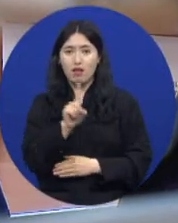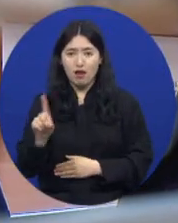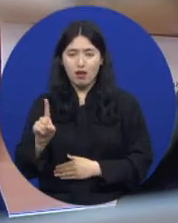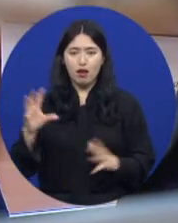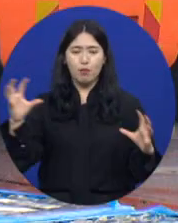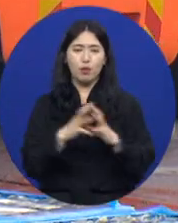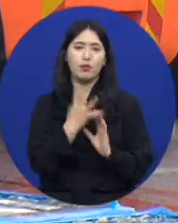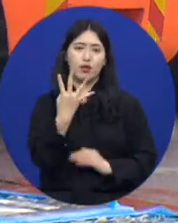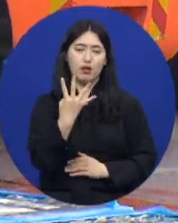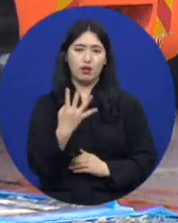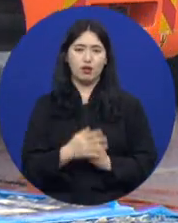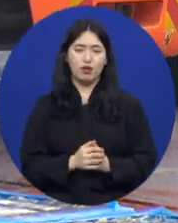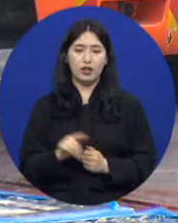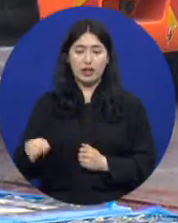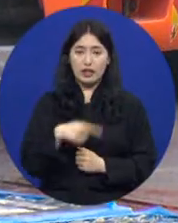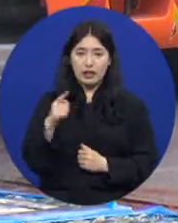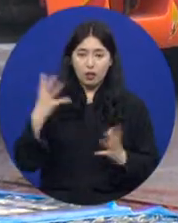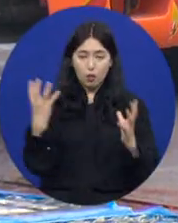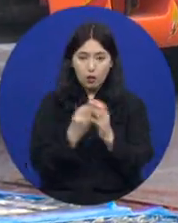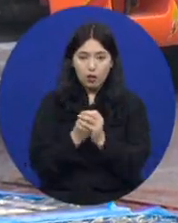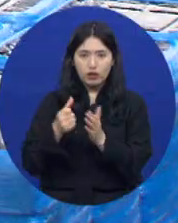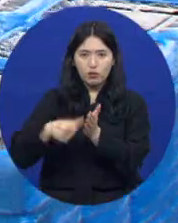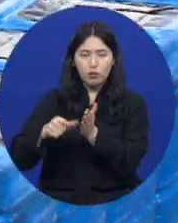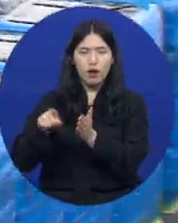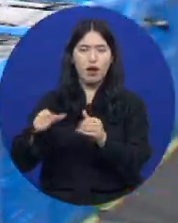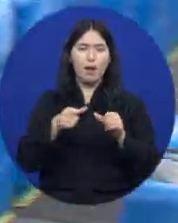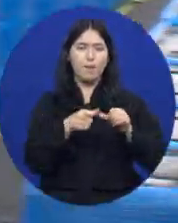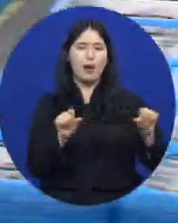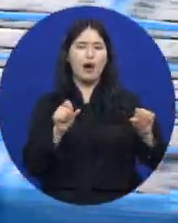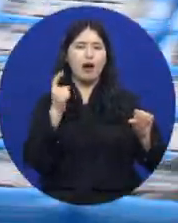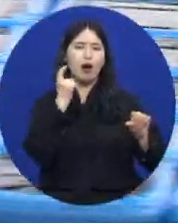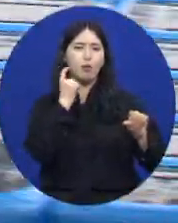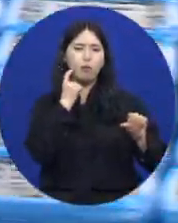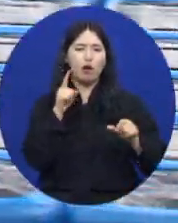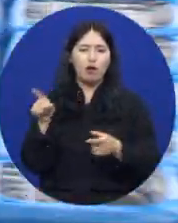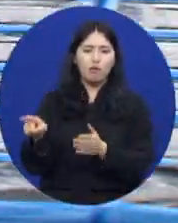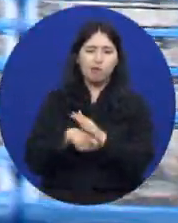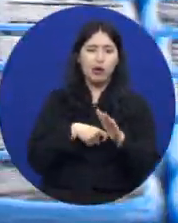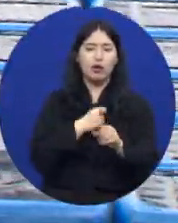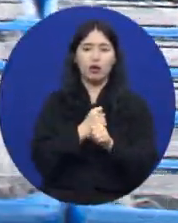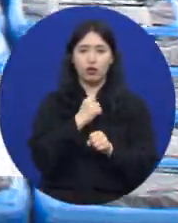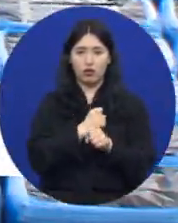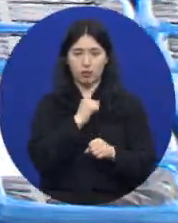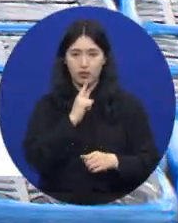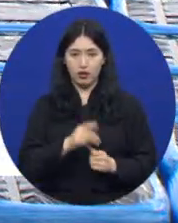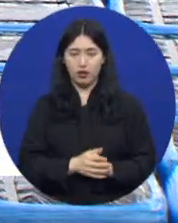4명. 이들은 생산된 완제품을 파손품 등으로 꾸며 빼돌린 것으로 전해졌습니다.